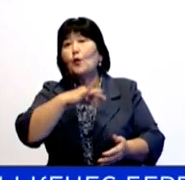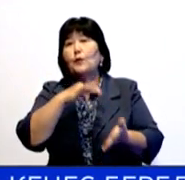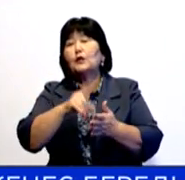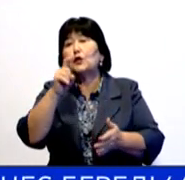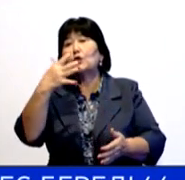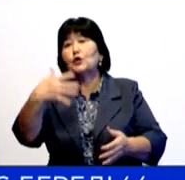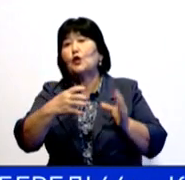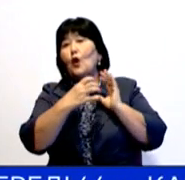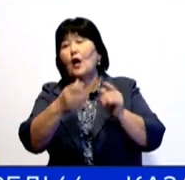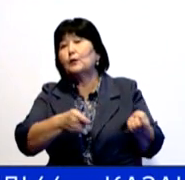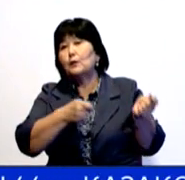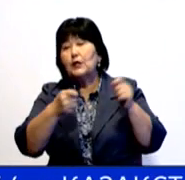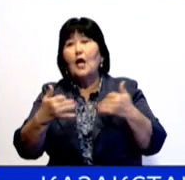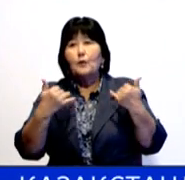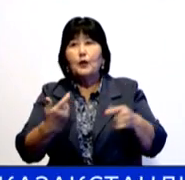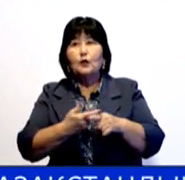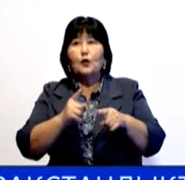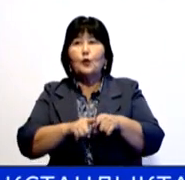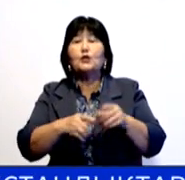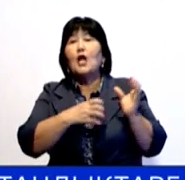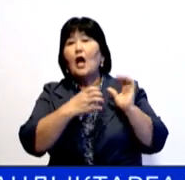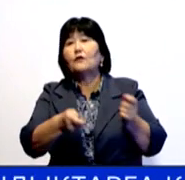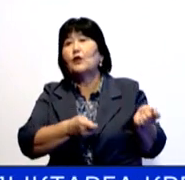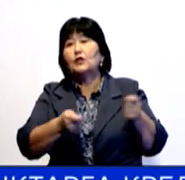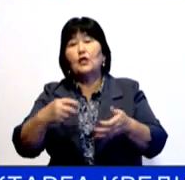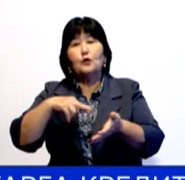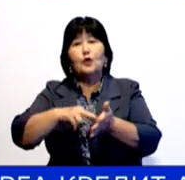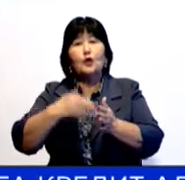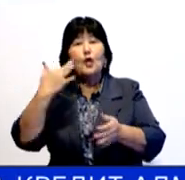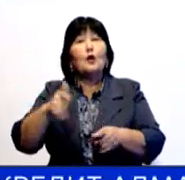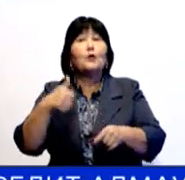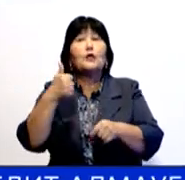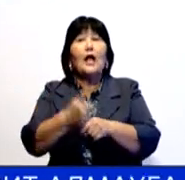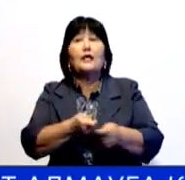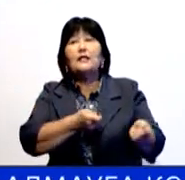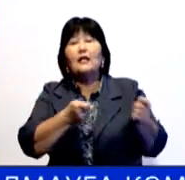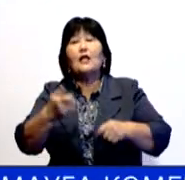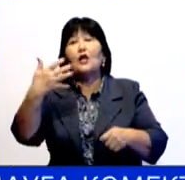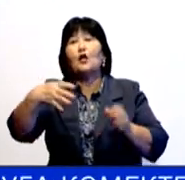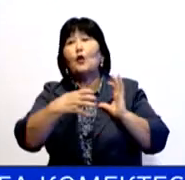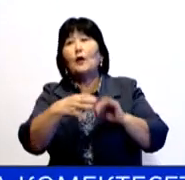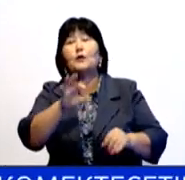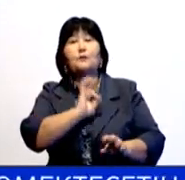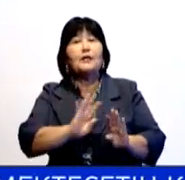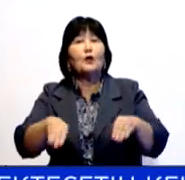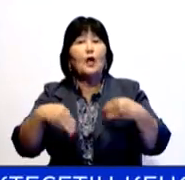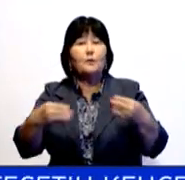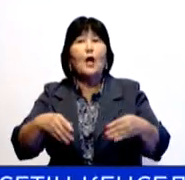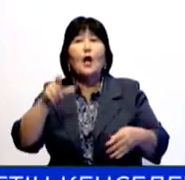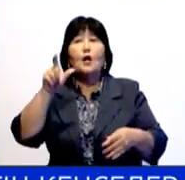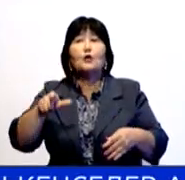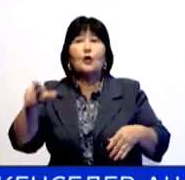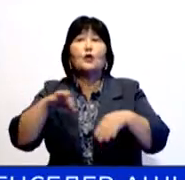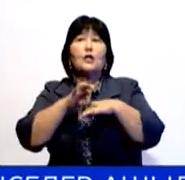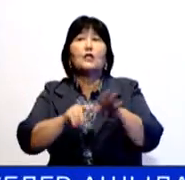150 автобус жеткізілсе, биыл да осынша автобус әкелу жоспарда. Бүгін соның алғашқы легіндегі 50 автобус пайдалануға беріліп, жолаушылар